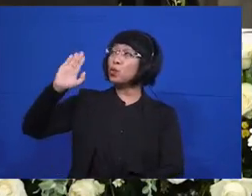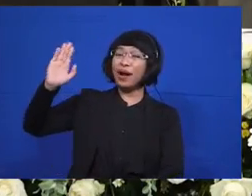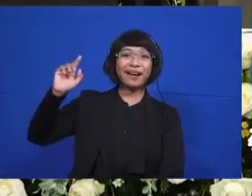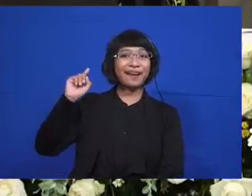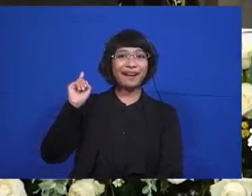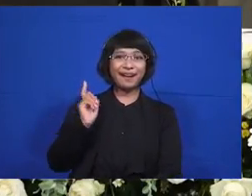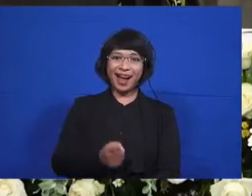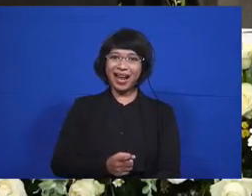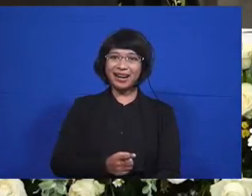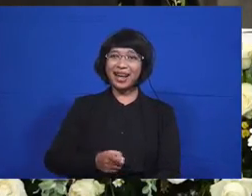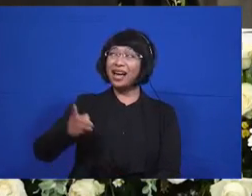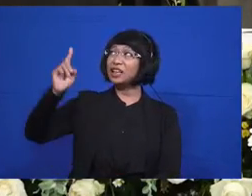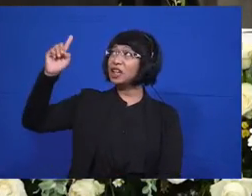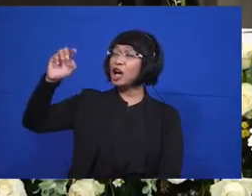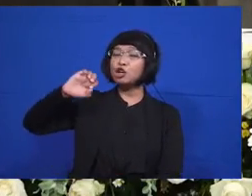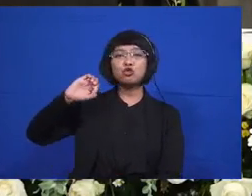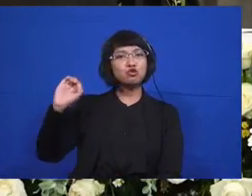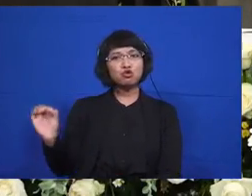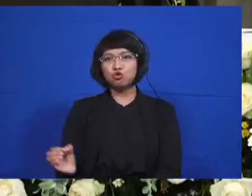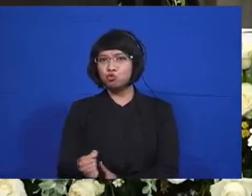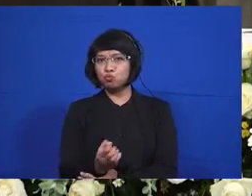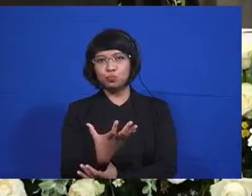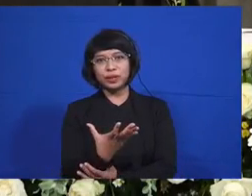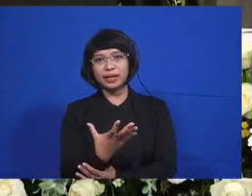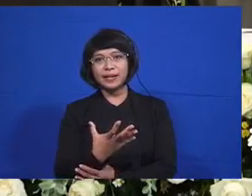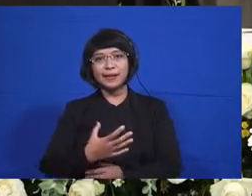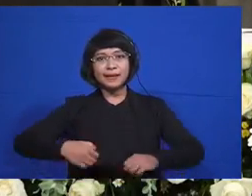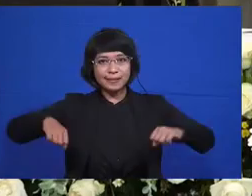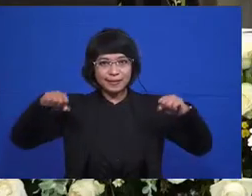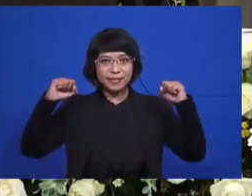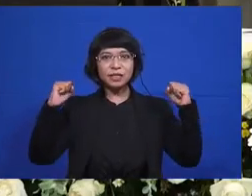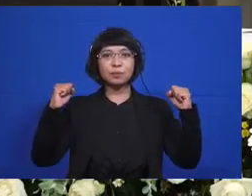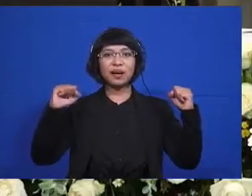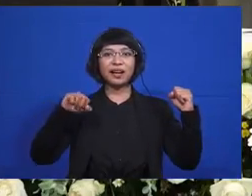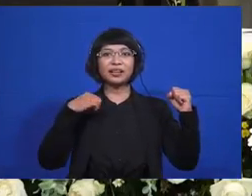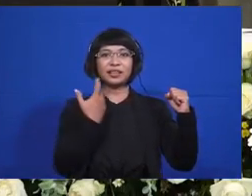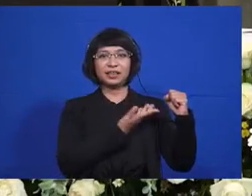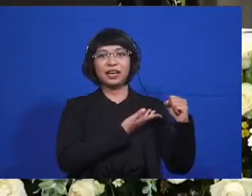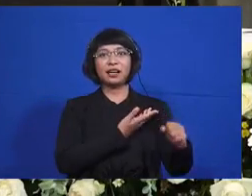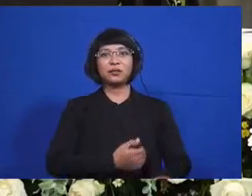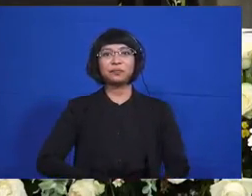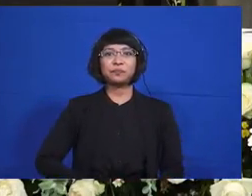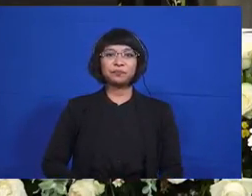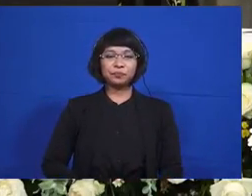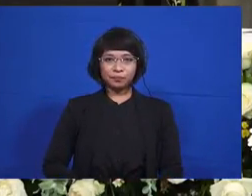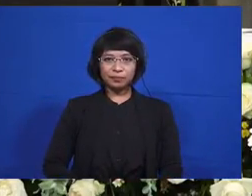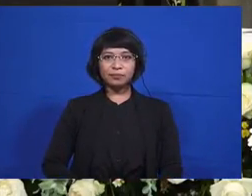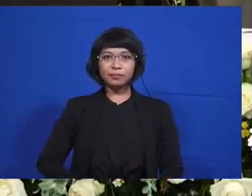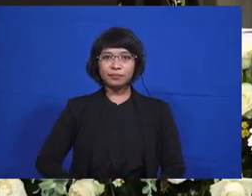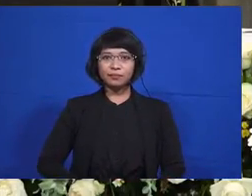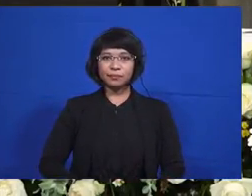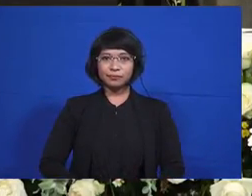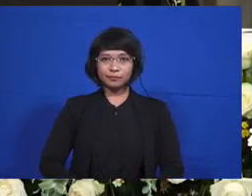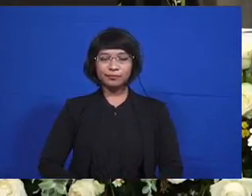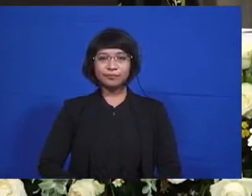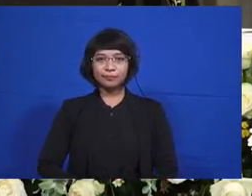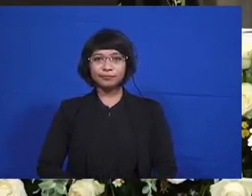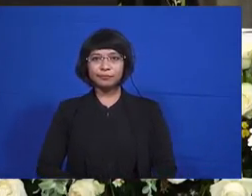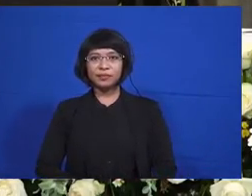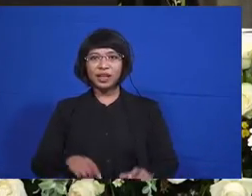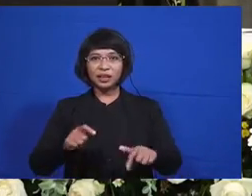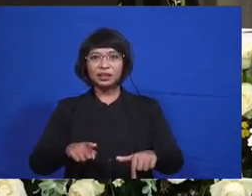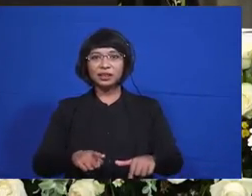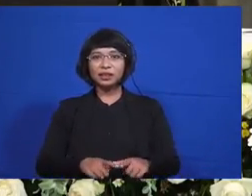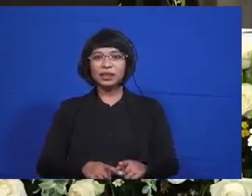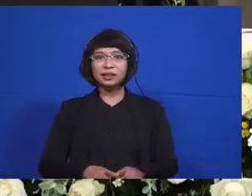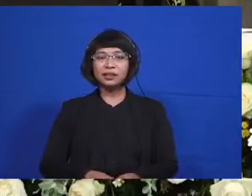sumber roh yang mengobarkan kehidupan kita. Tanpa itu, kehidupan kita akan menjadi kering.